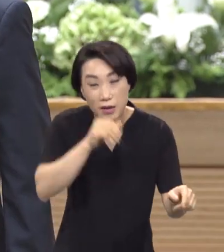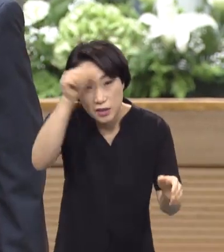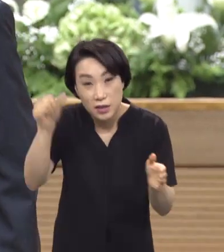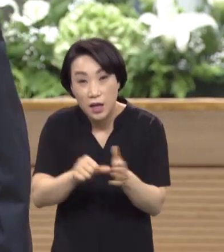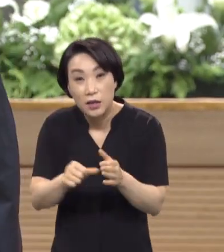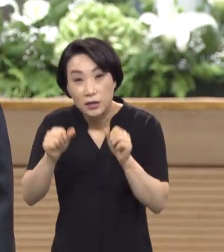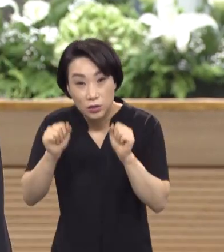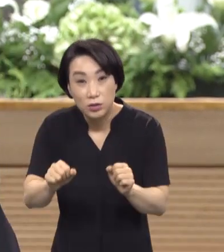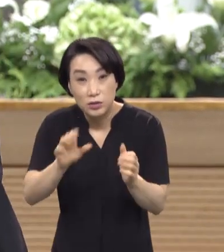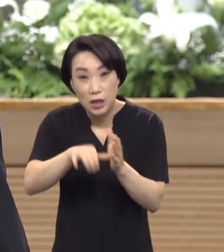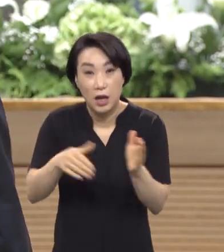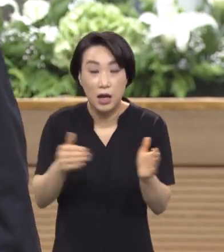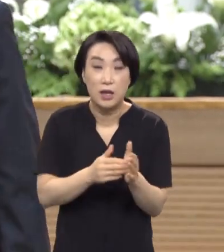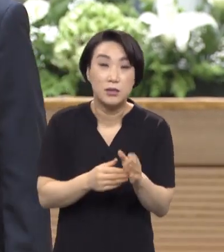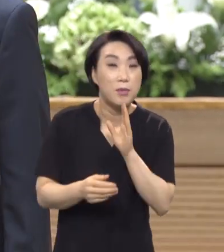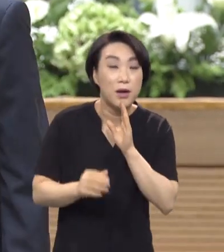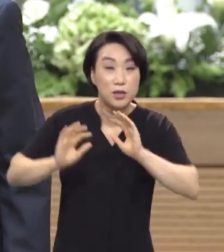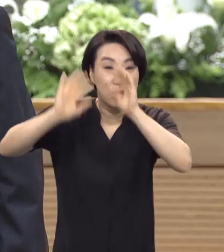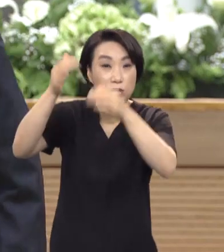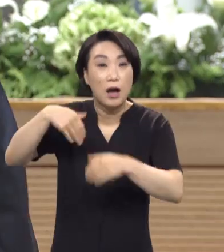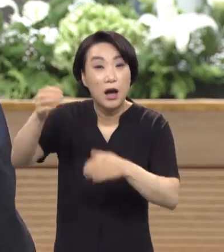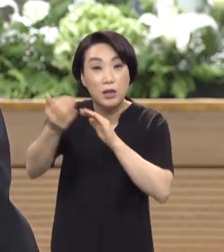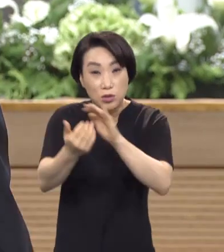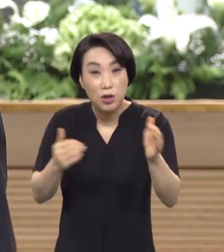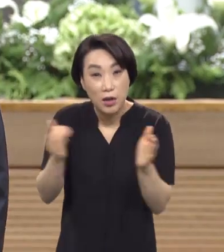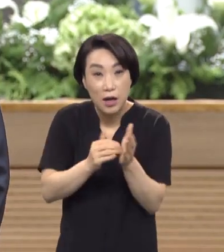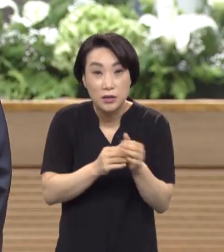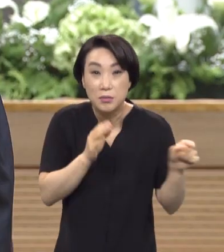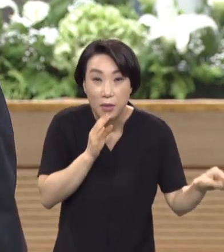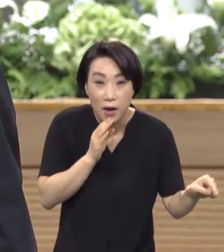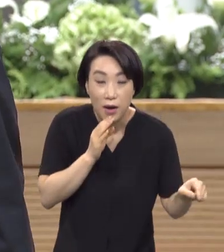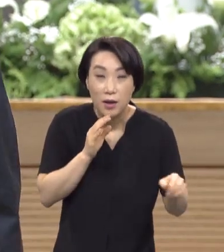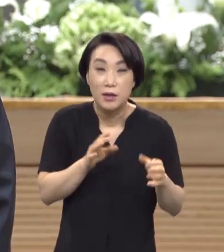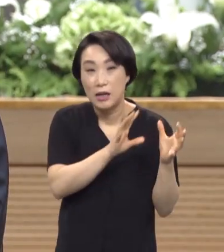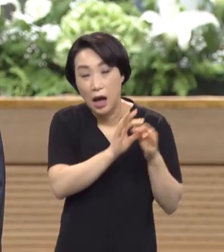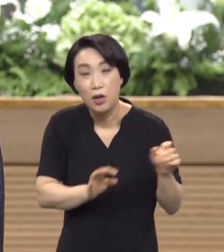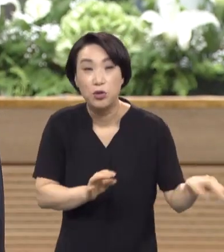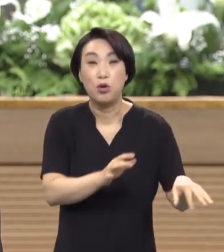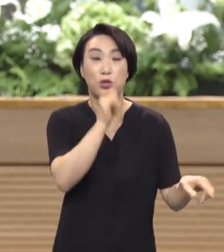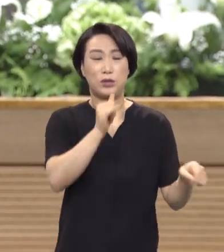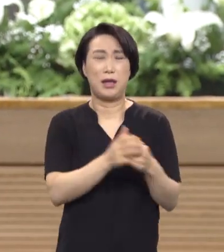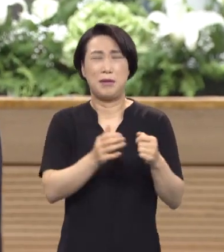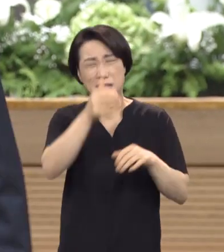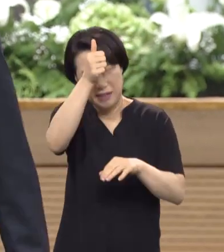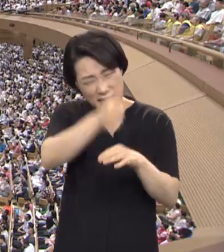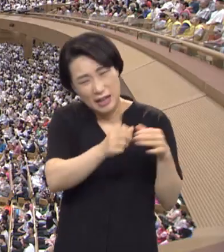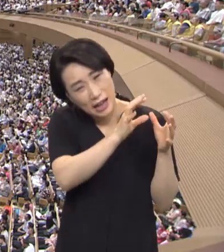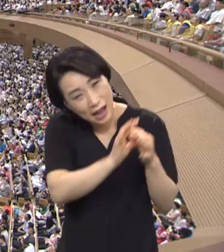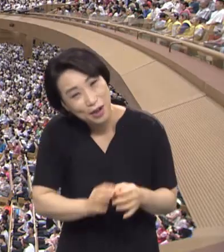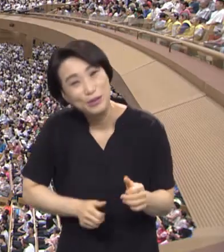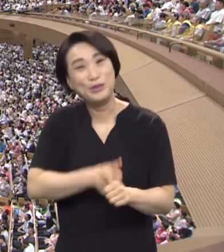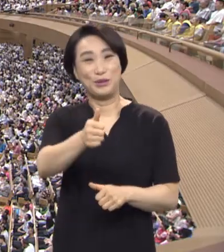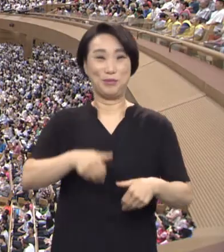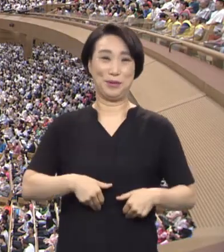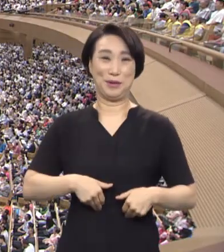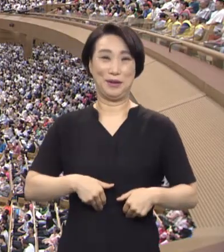인생이 존재할 때까지 천국 가기 전까지 존재하니까 끝까지 이겨야 된다는 거